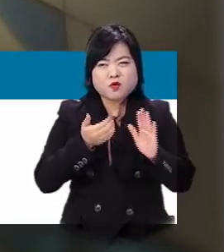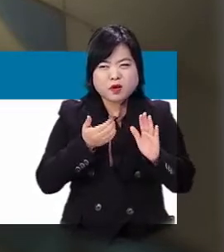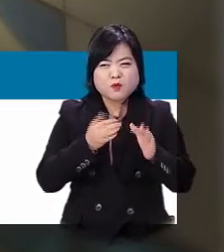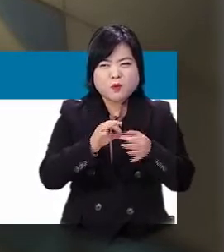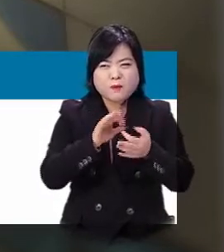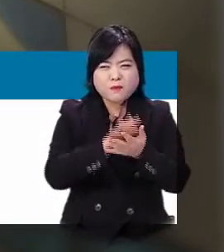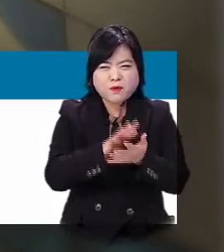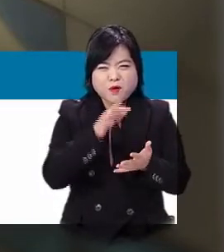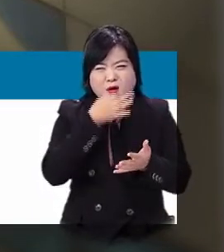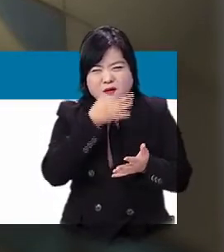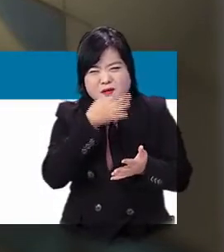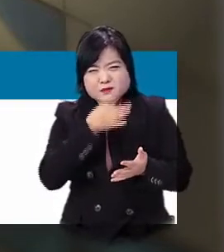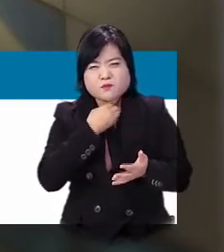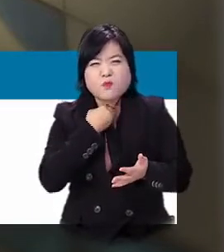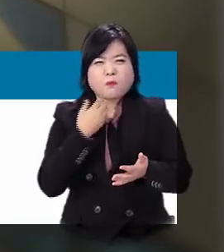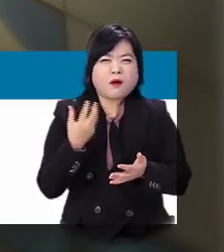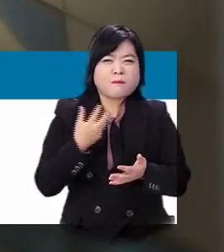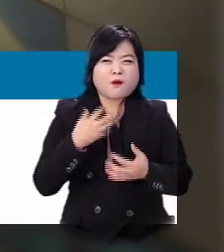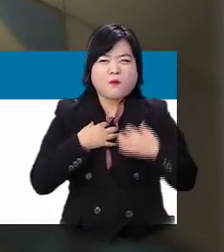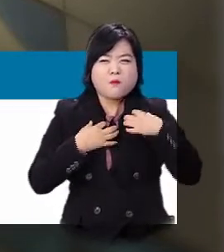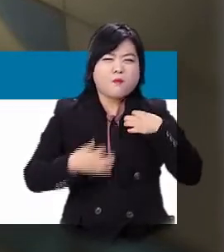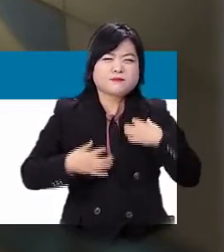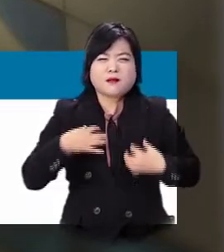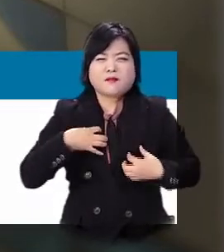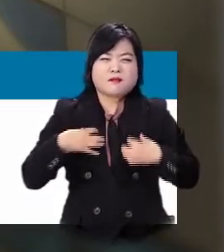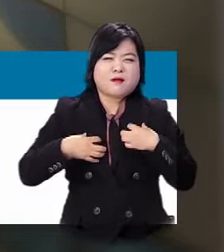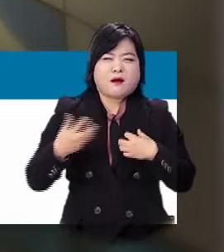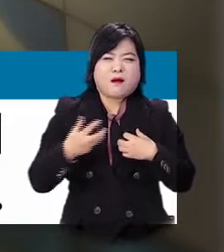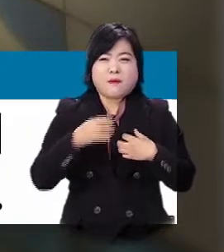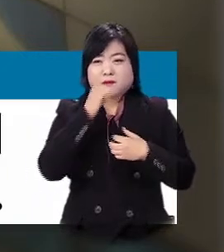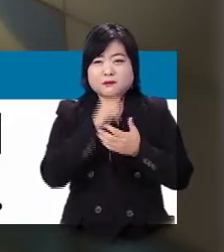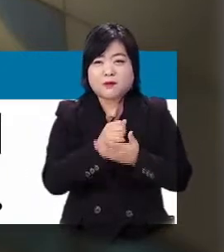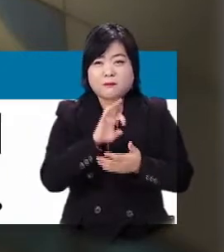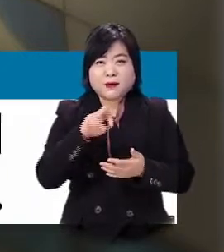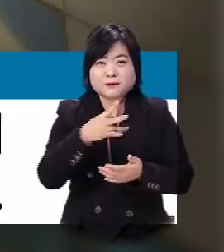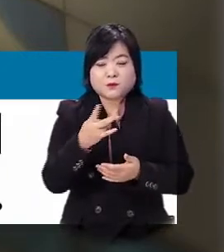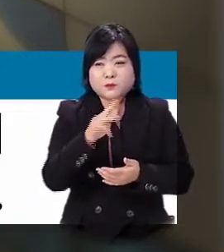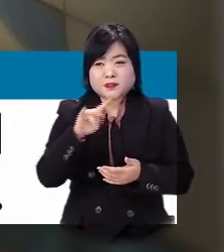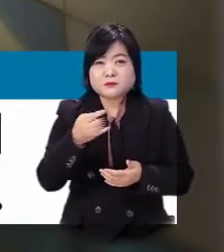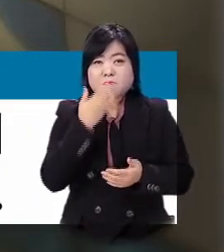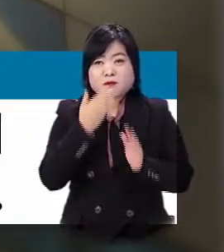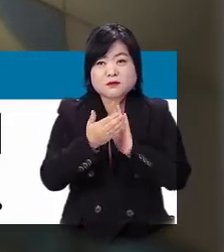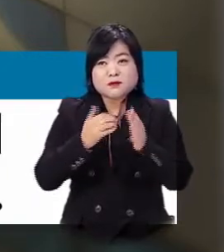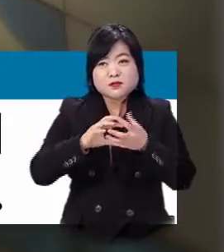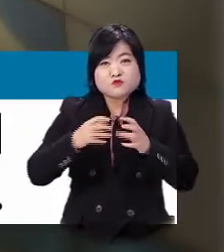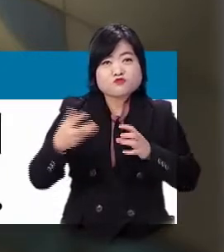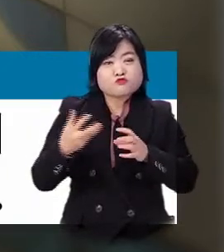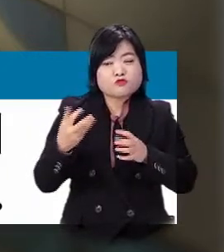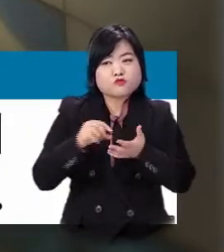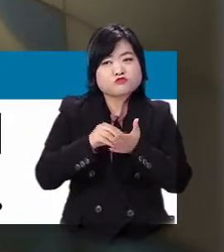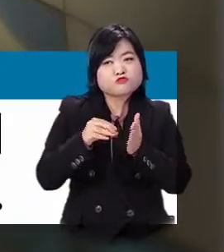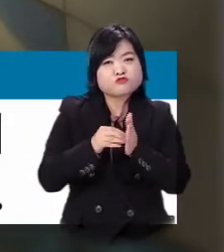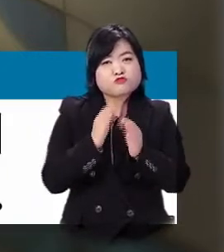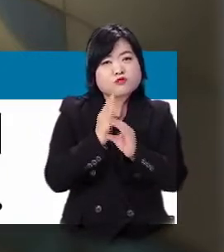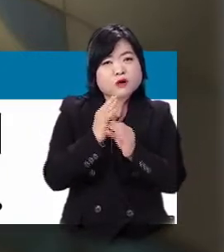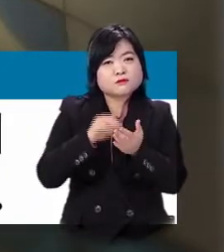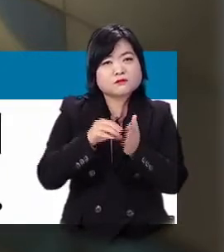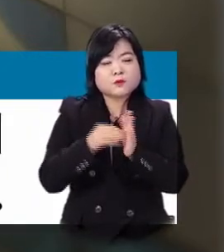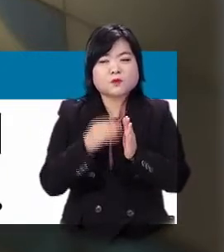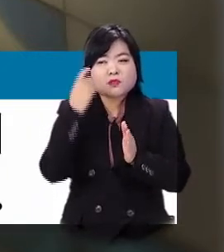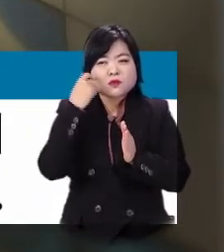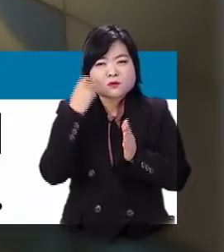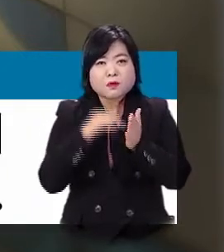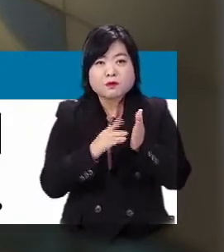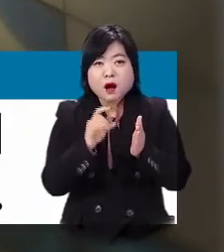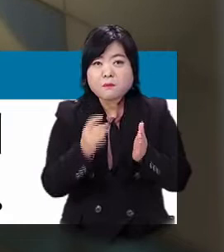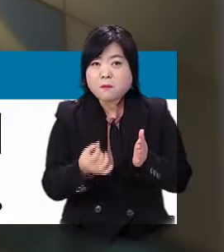기침 인후통도 있고 몸살 기운이 있으셨다 했거든요. 팍스로비드를 먹기 전에는 근육통이 중간 정도의 느낌이었는데